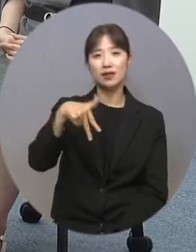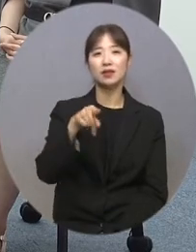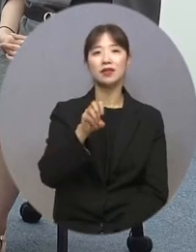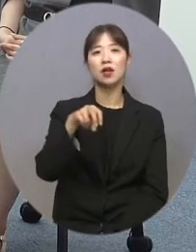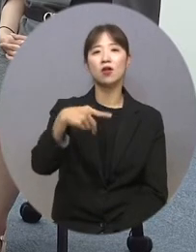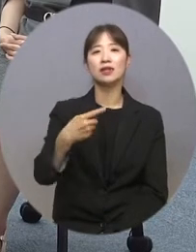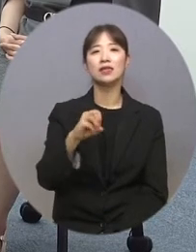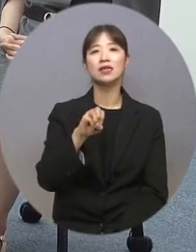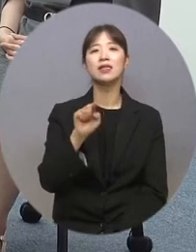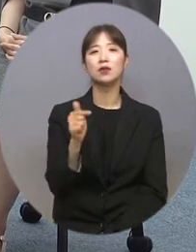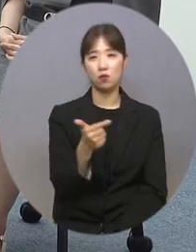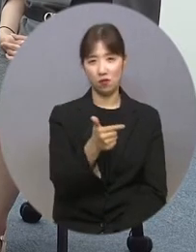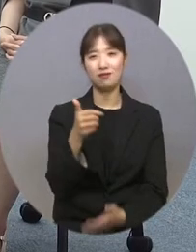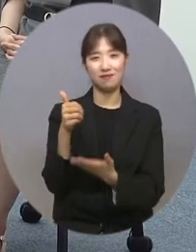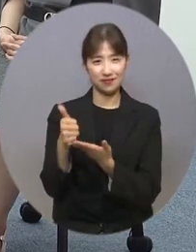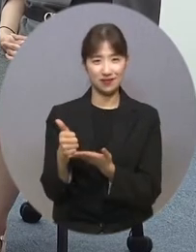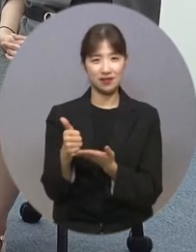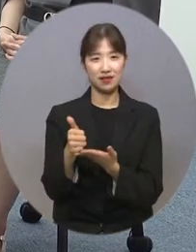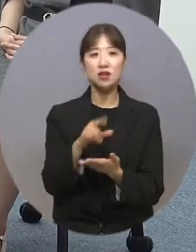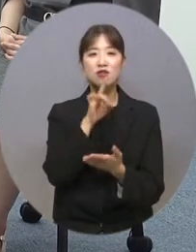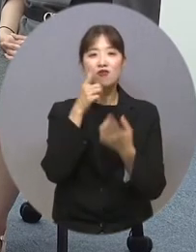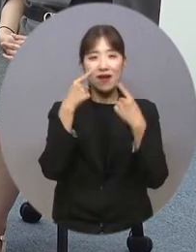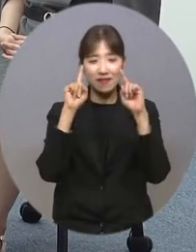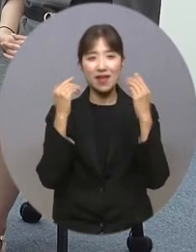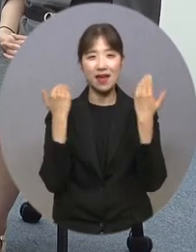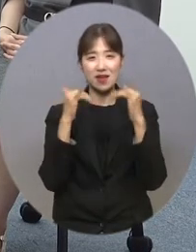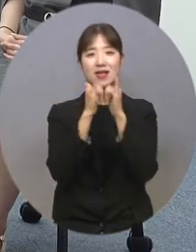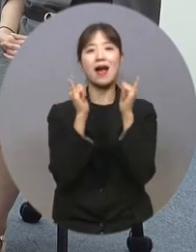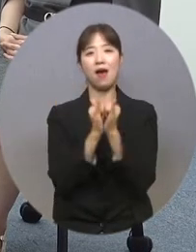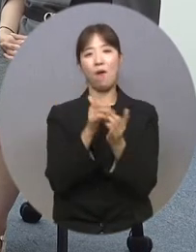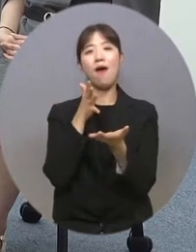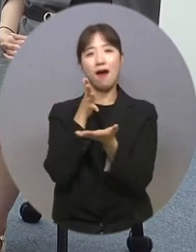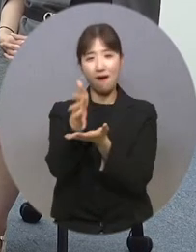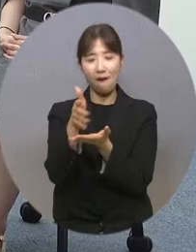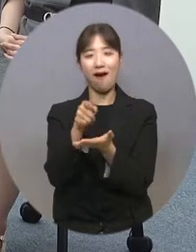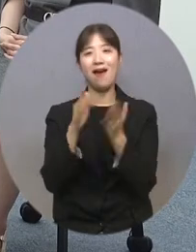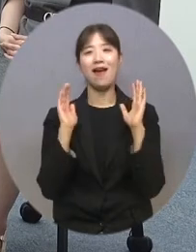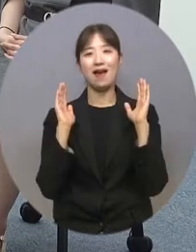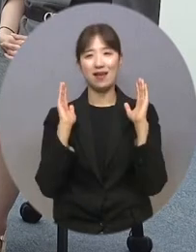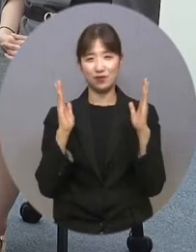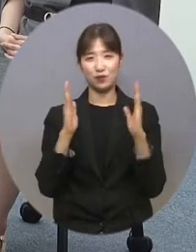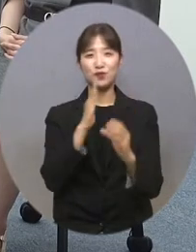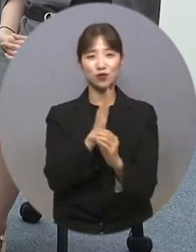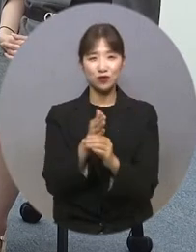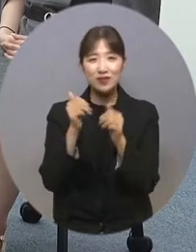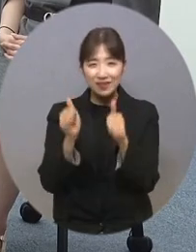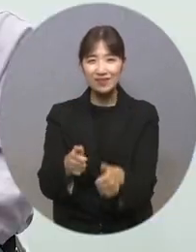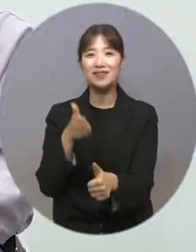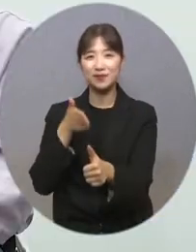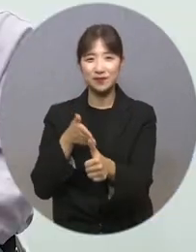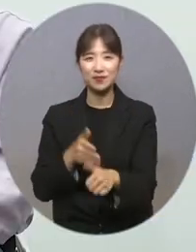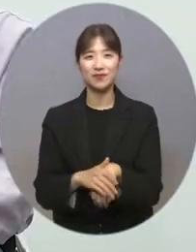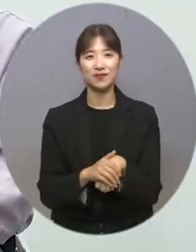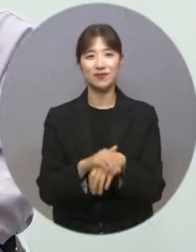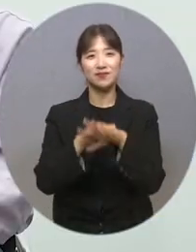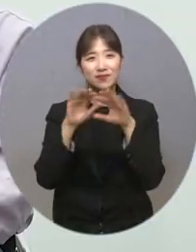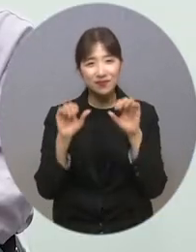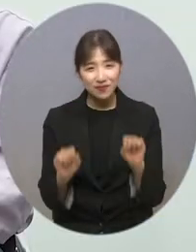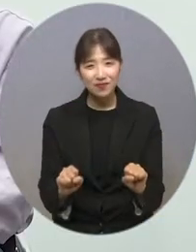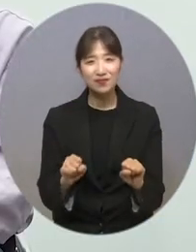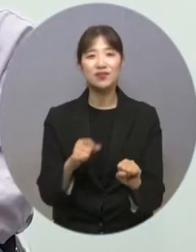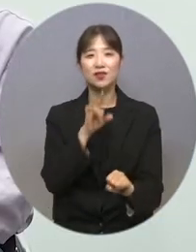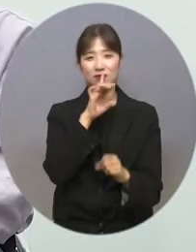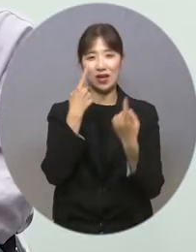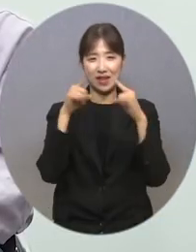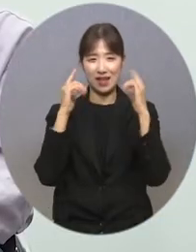님 나와 계신데요 중앙대학교 사회학과 에 지금 재학중 이세요 정수원 이민사 잠깐 부탁드릴께요 4 안녕하세요 중앙대학교